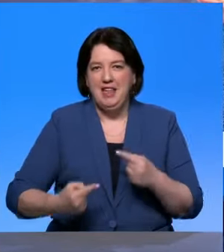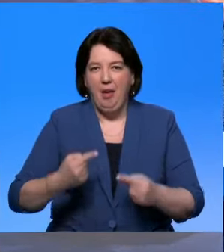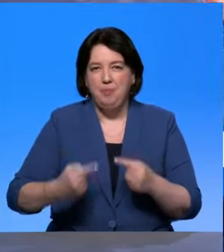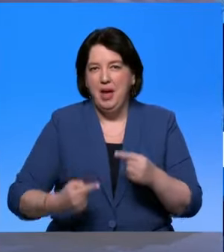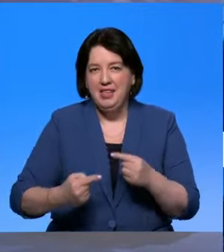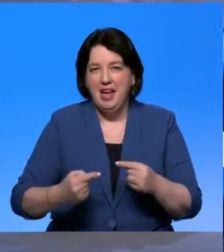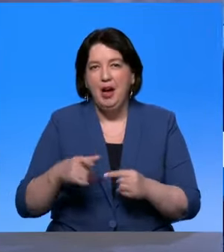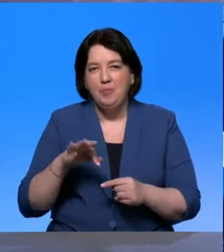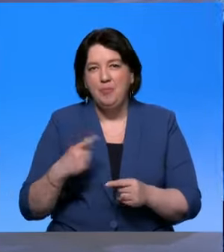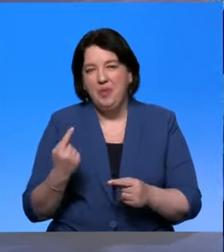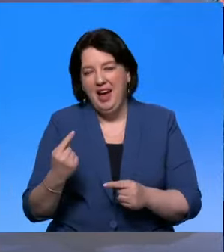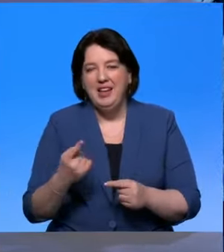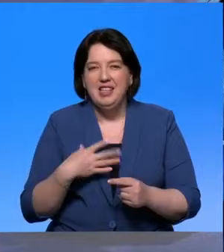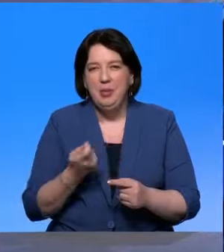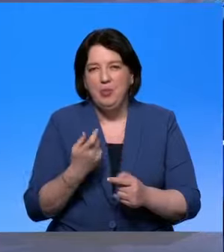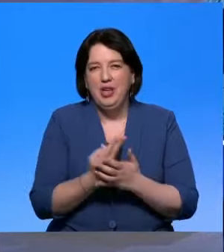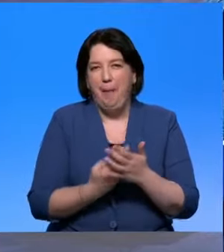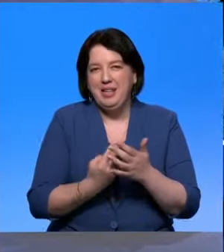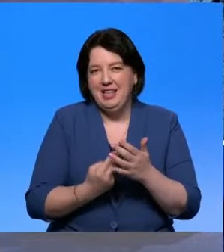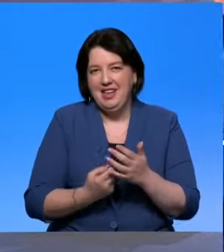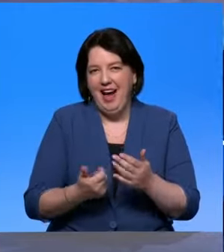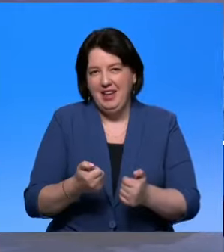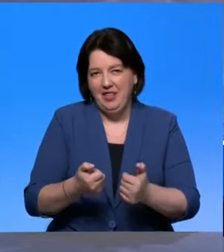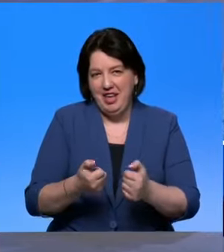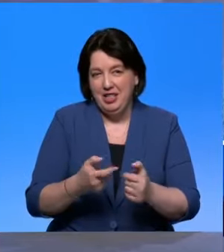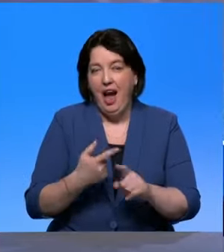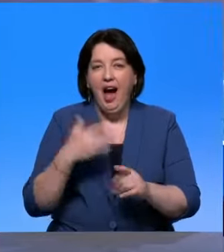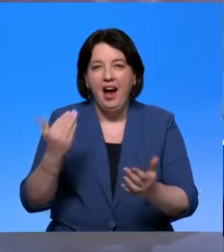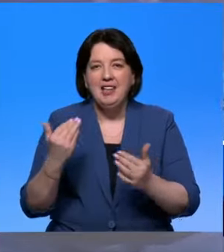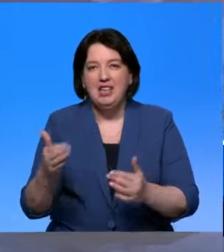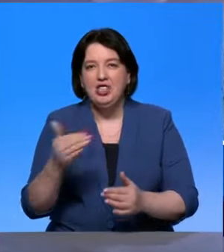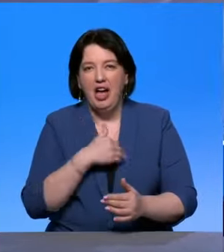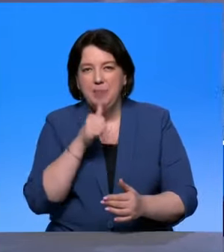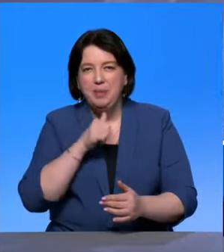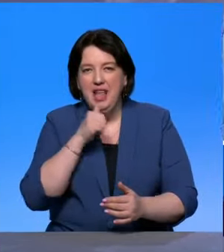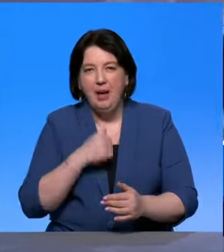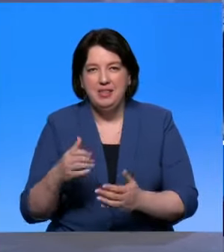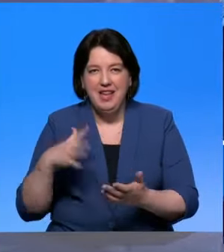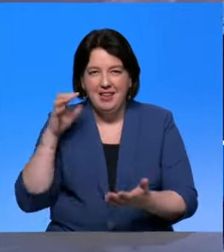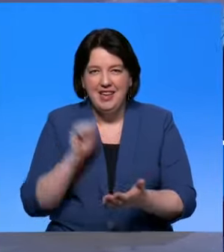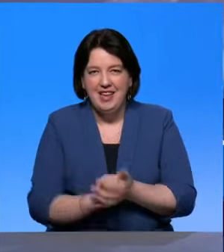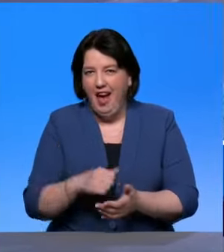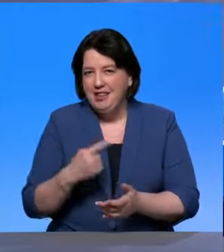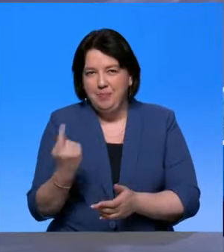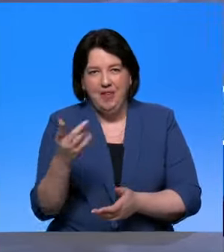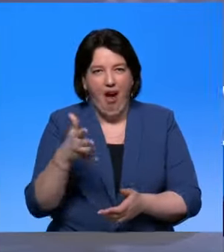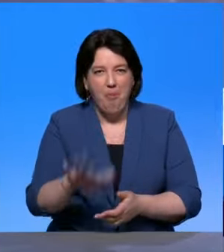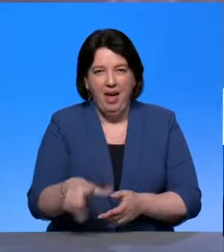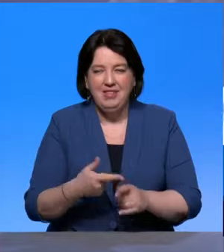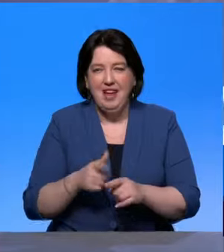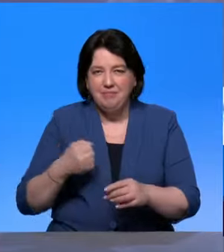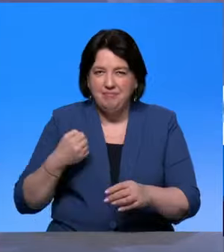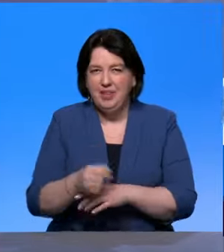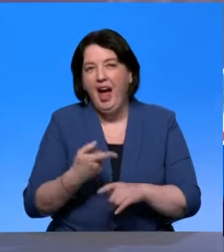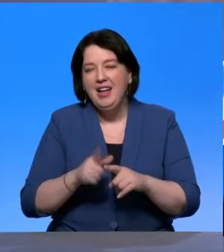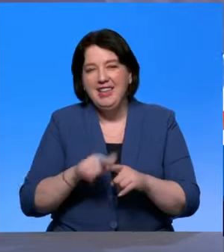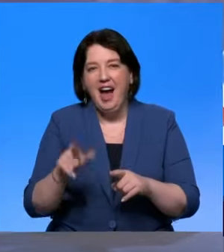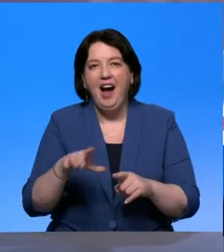и пытаемся наверстать сейчас в физическом противостоянии на льду. Вот остался один период, 7